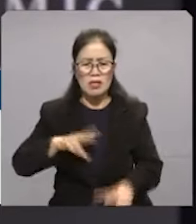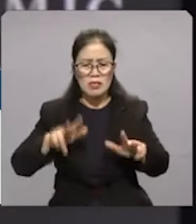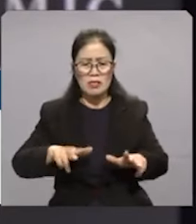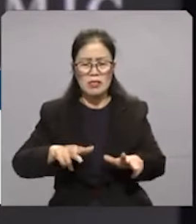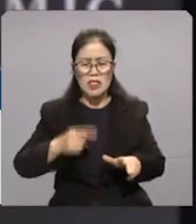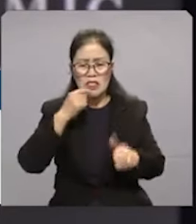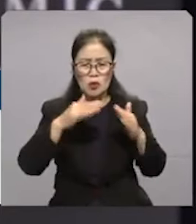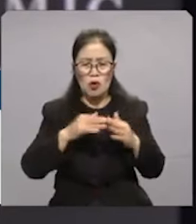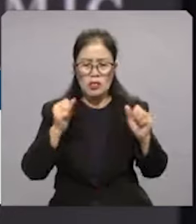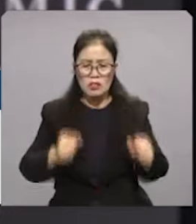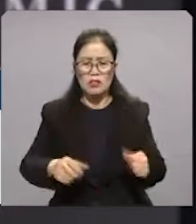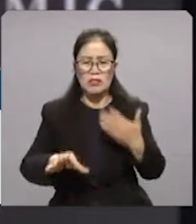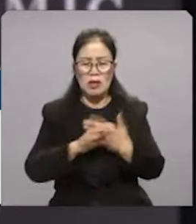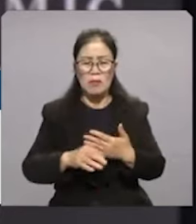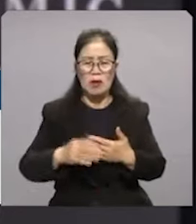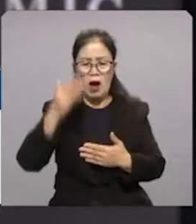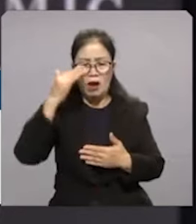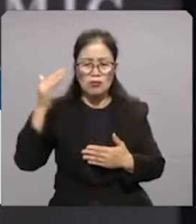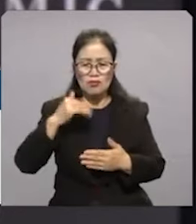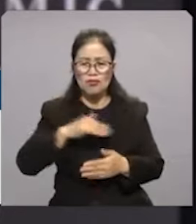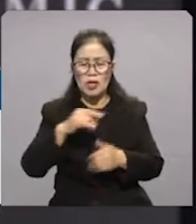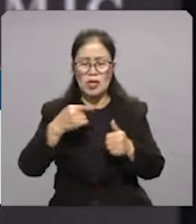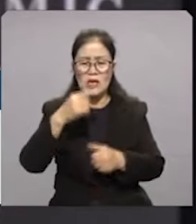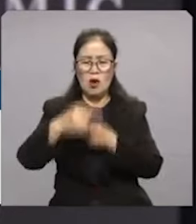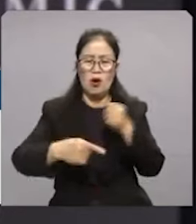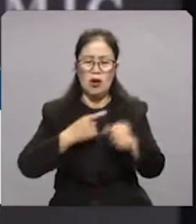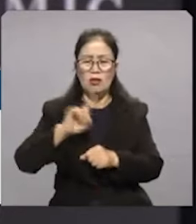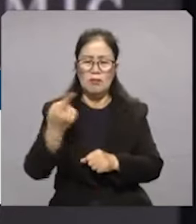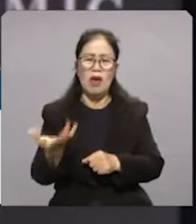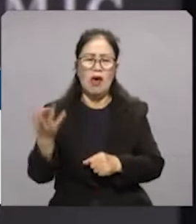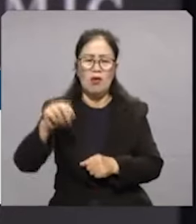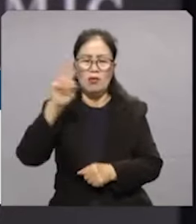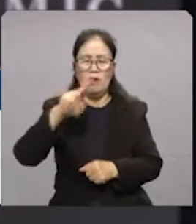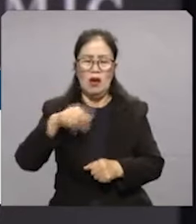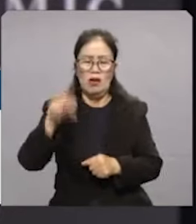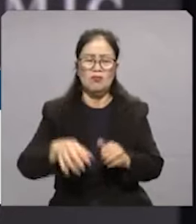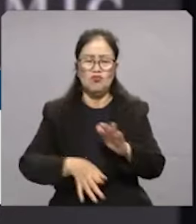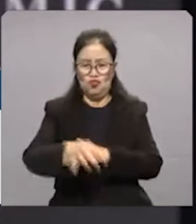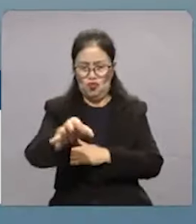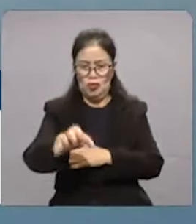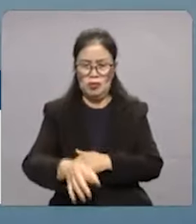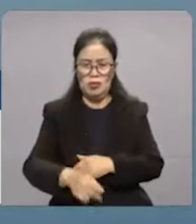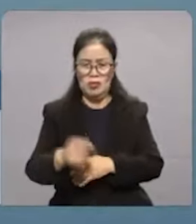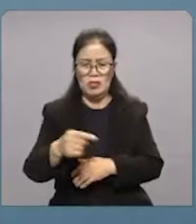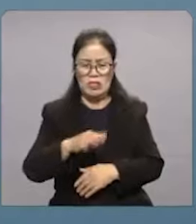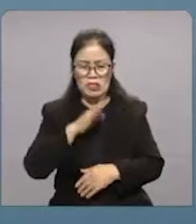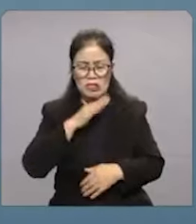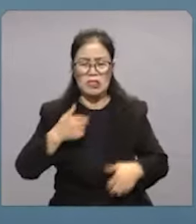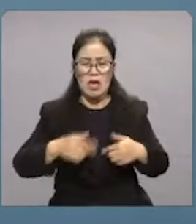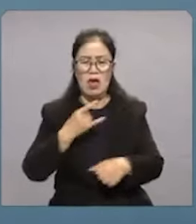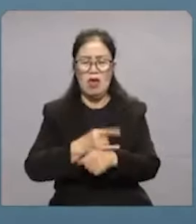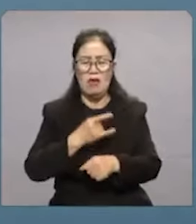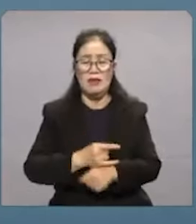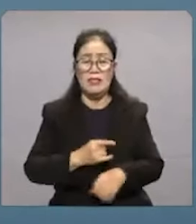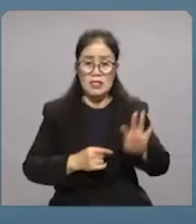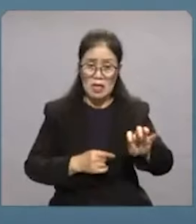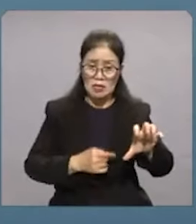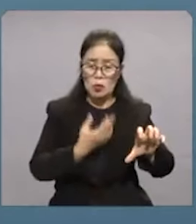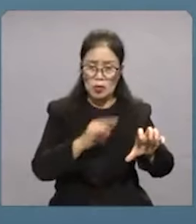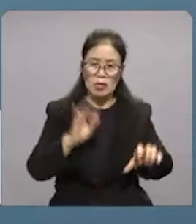us $10 billion a year. And you know what? They'd be happy to do it. It's a money machine, South Korea. 45대 대통령